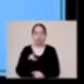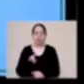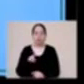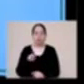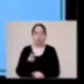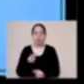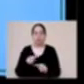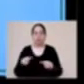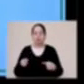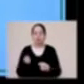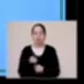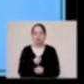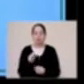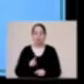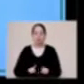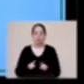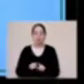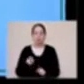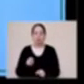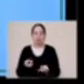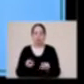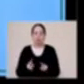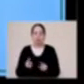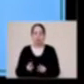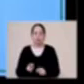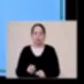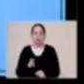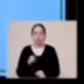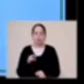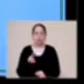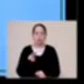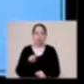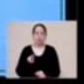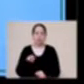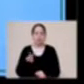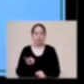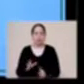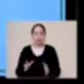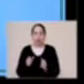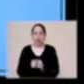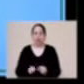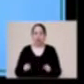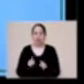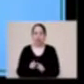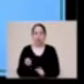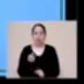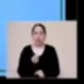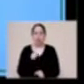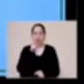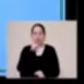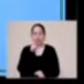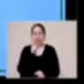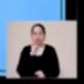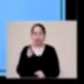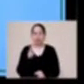разными насекомыми, а также отходами бойни и падалью. Ловит даже мелких птиц.